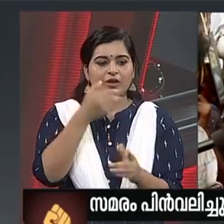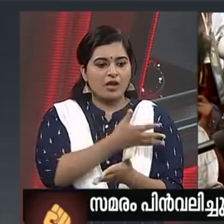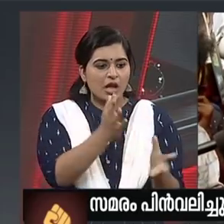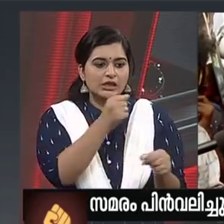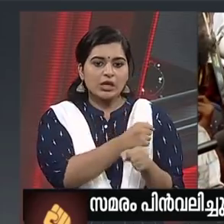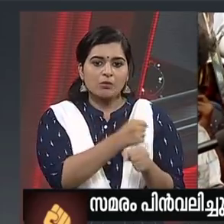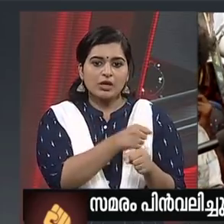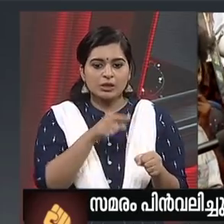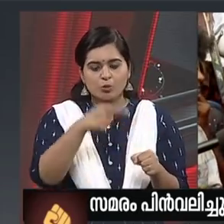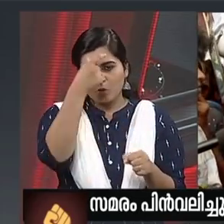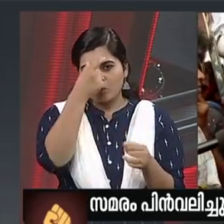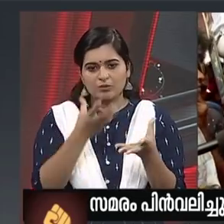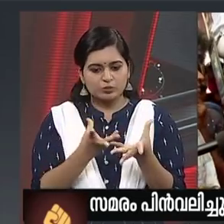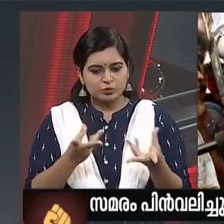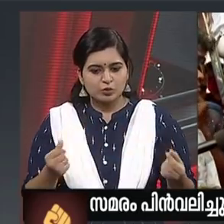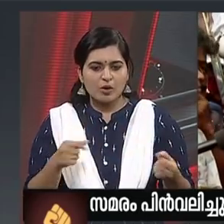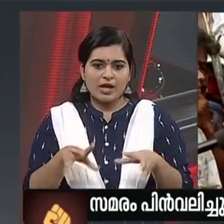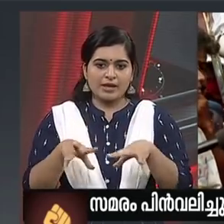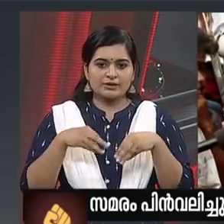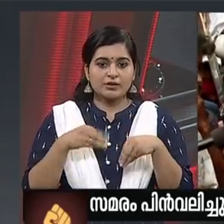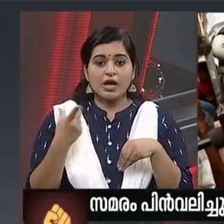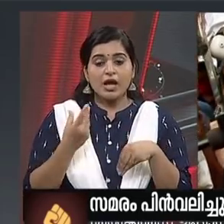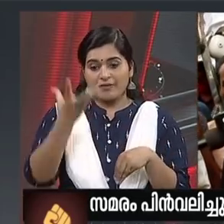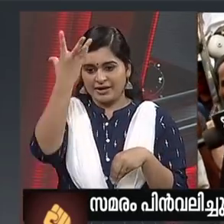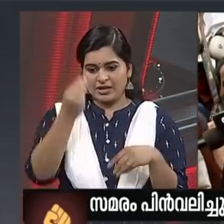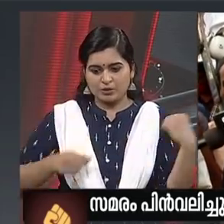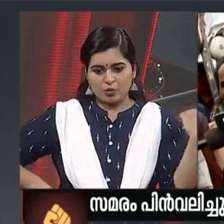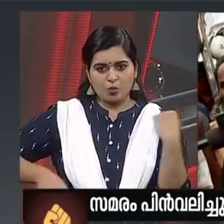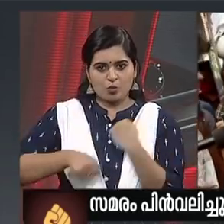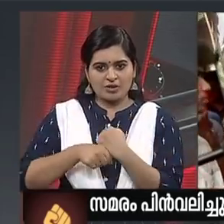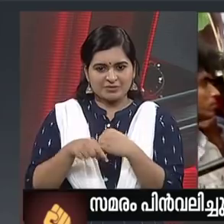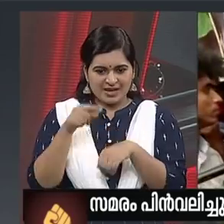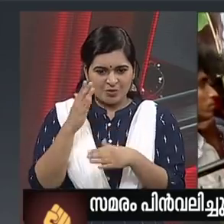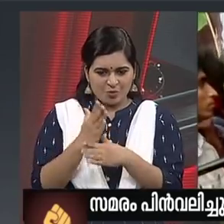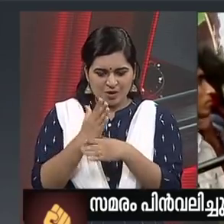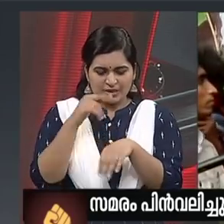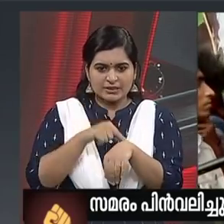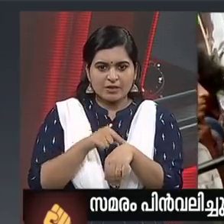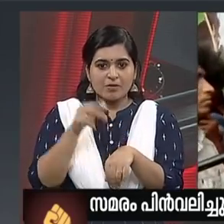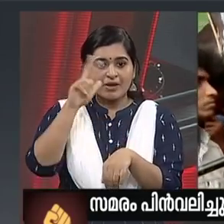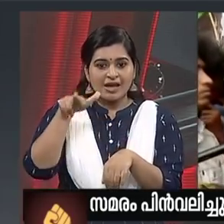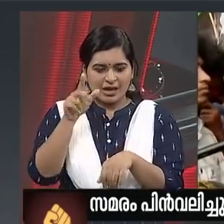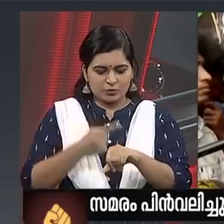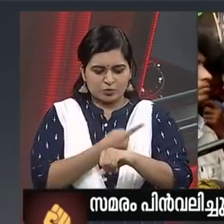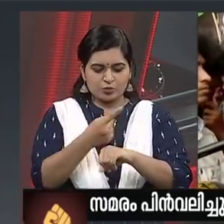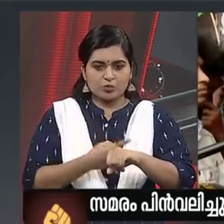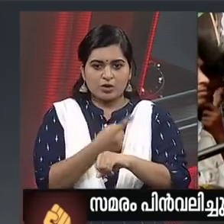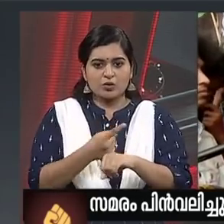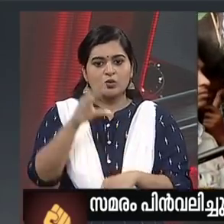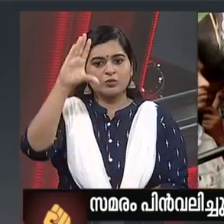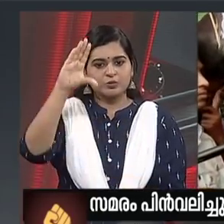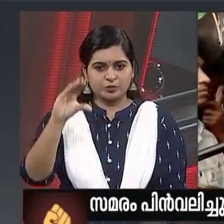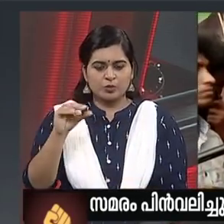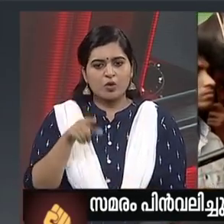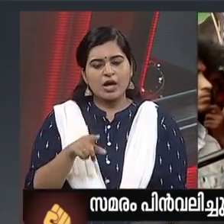ഗവൺമെന്റിന്റെ ഭാഗത്ത് നിന്ന് ഇത് വാച്ച്മാൻമാരുടെ സമയം 8 മണിക്കൂറാക്കി കുറച്ച് അത് നിലവിലെ ലിസ്റ്റിൽ നിന്ന് എടുക്കാനുള്ള ഒരു